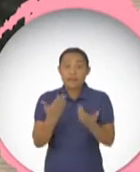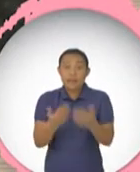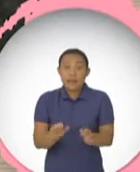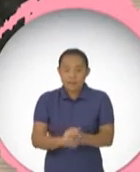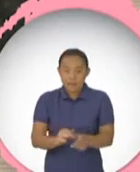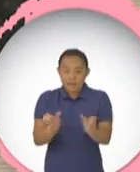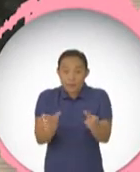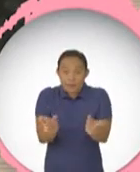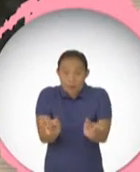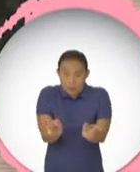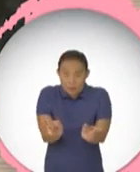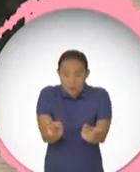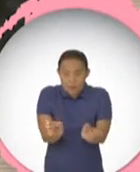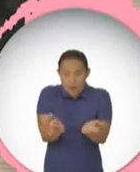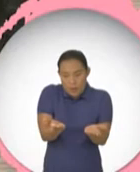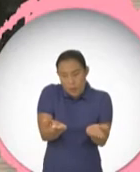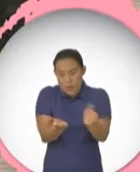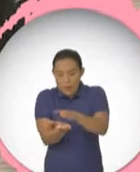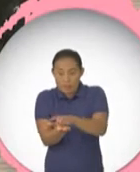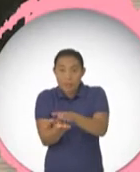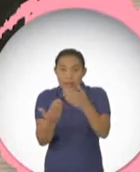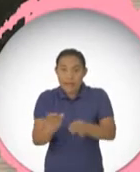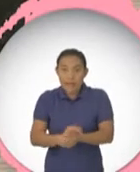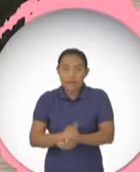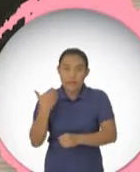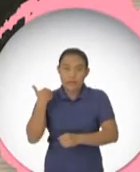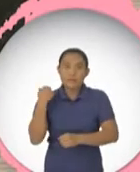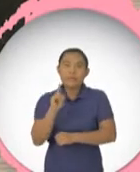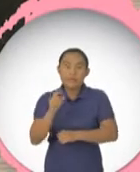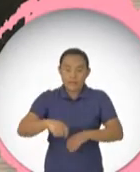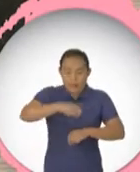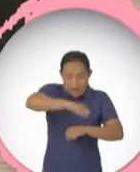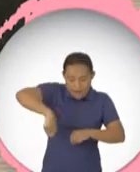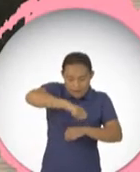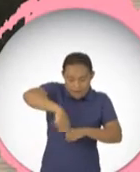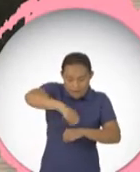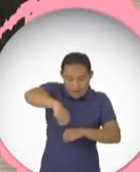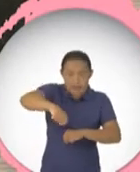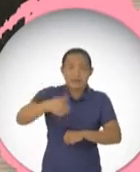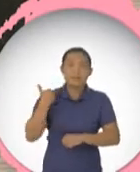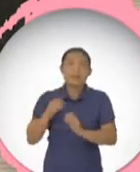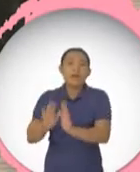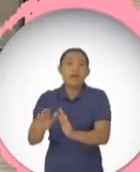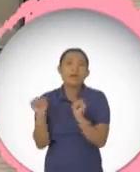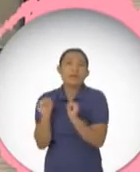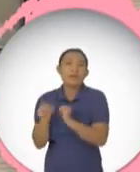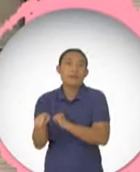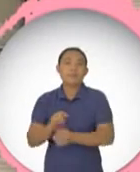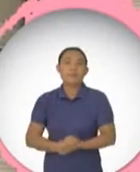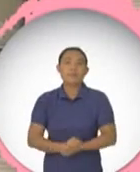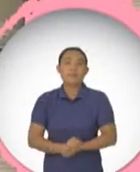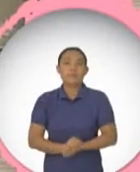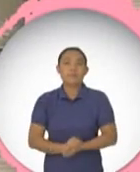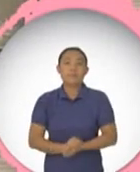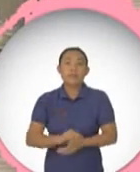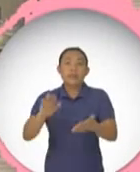อให้มันหั่นได้อยู่ตัวมากขึ้น ครับผม เราจะห่อกระดาษแล้วแช่ตู้เย็นเอาไว้ก่อนนะคะเพื่อให้ไขมันมันอยู่ตัวมากขึ้น กระดาษฟอยล์แล้วครับก